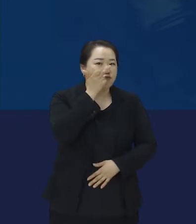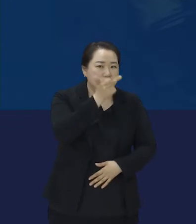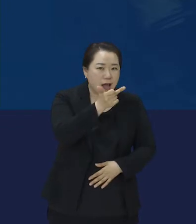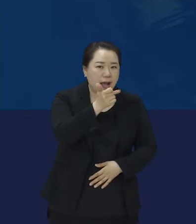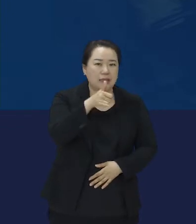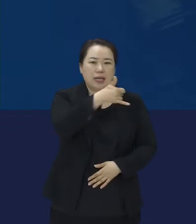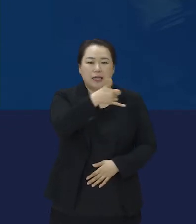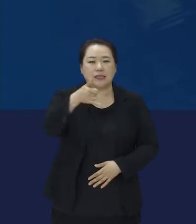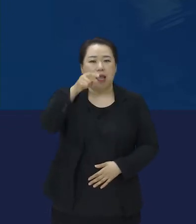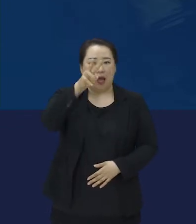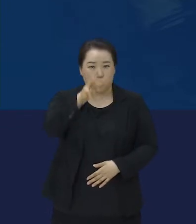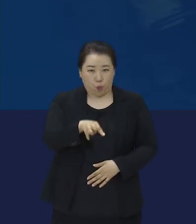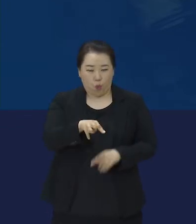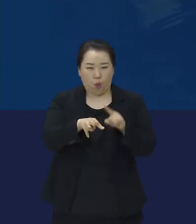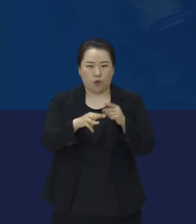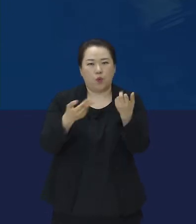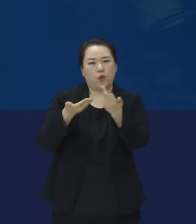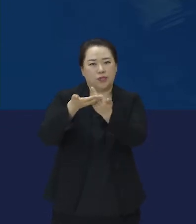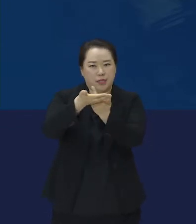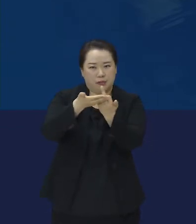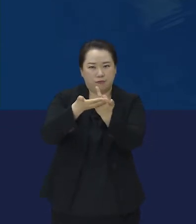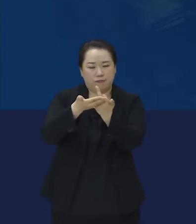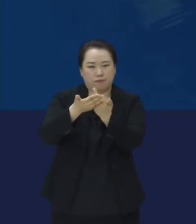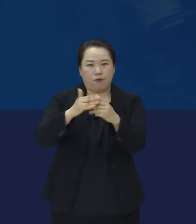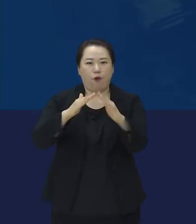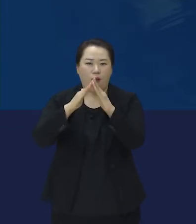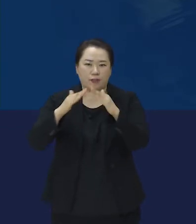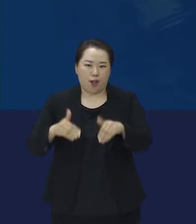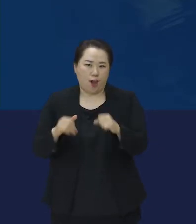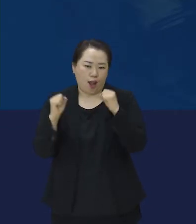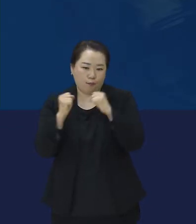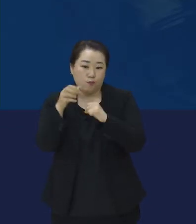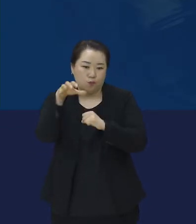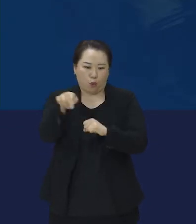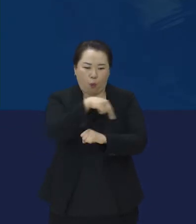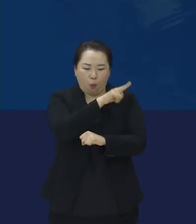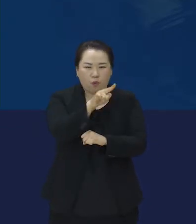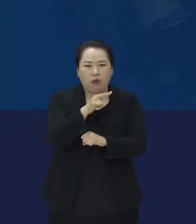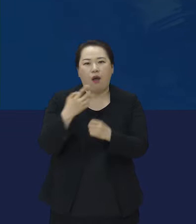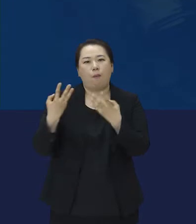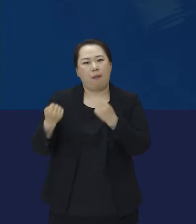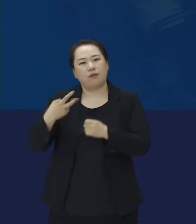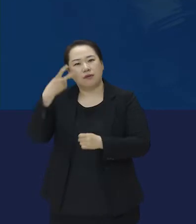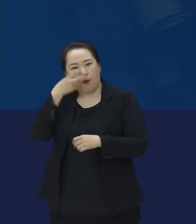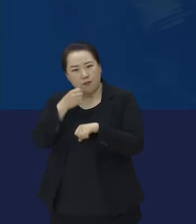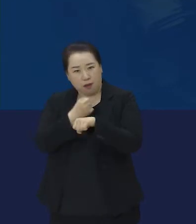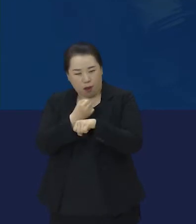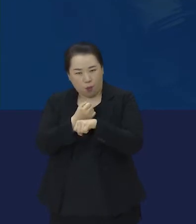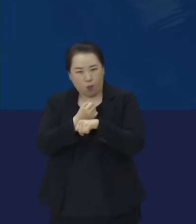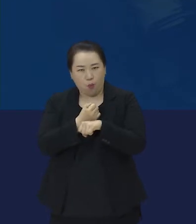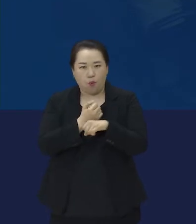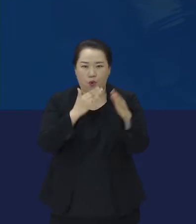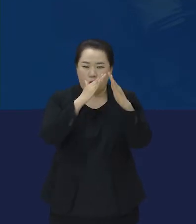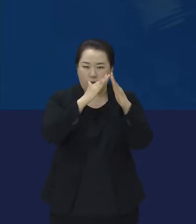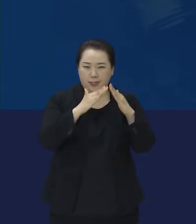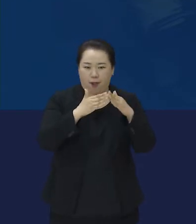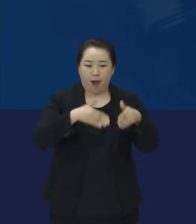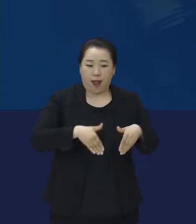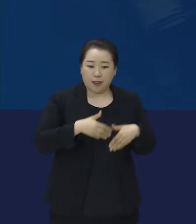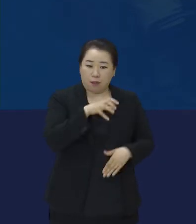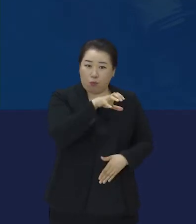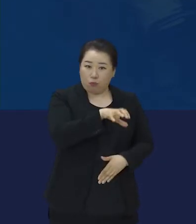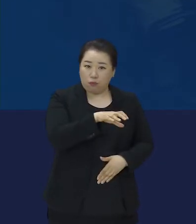울산시와 세종시, 제주도와 전라북도보다 많고 전라남도 검사자와